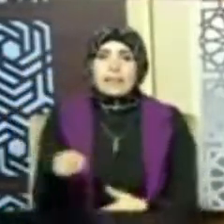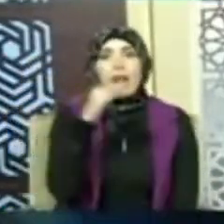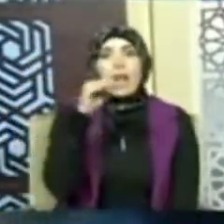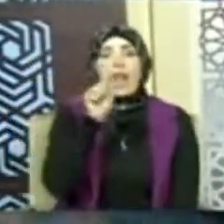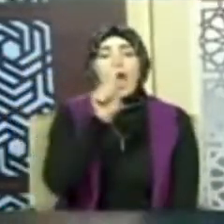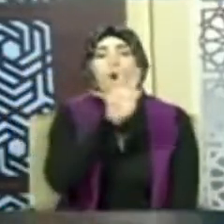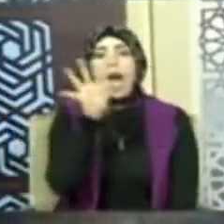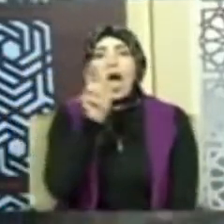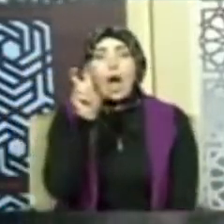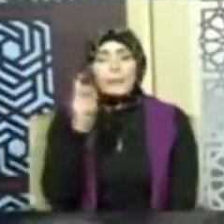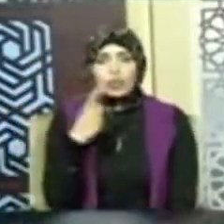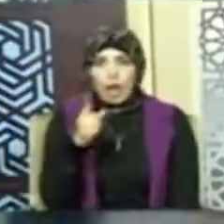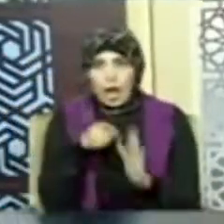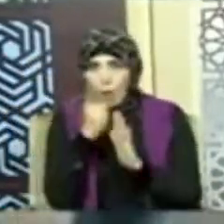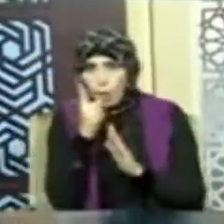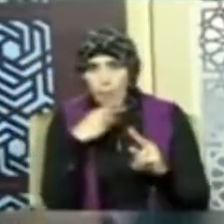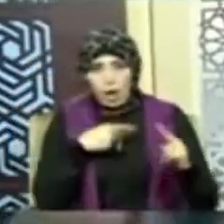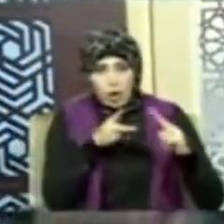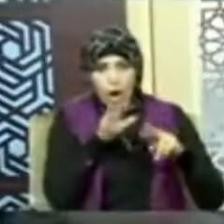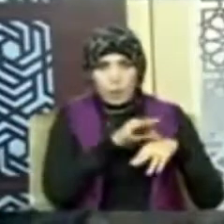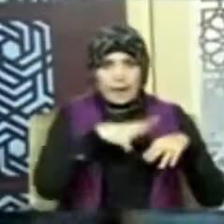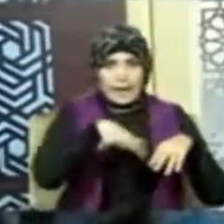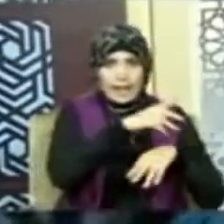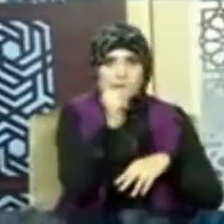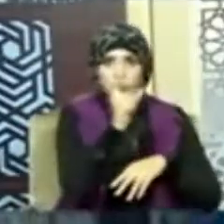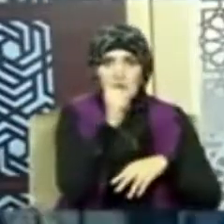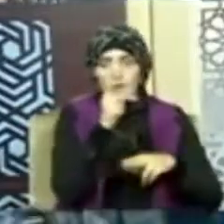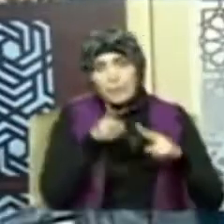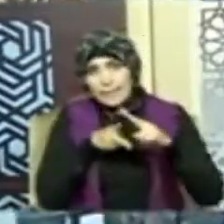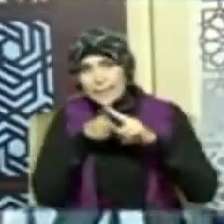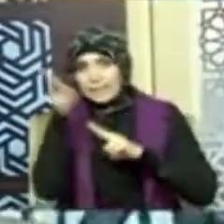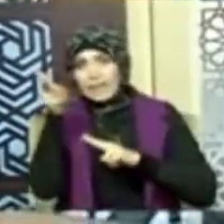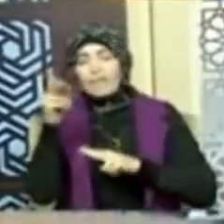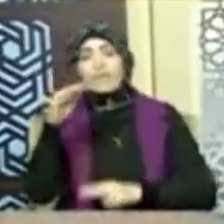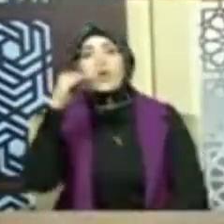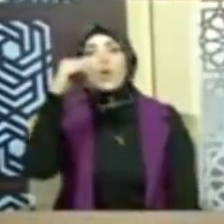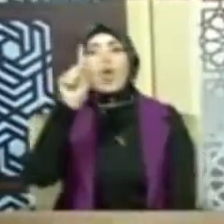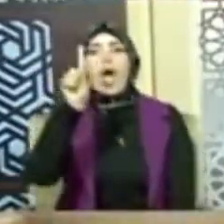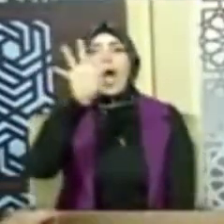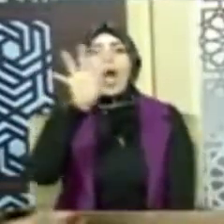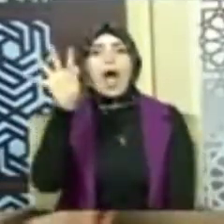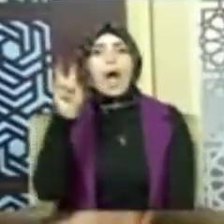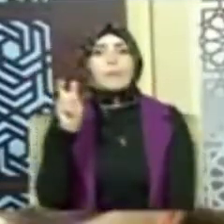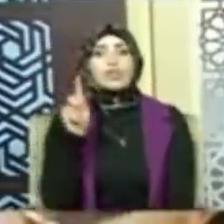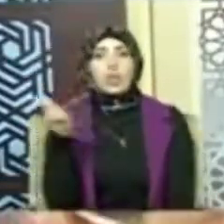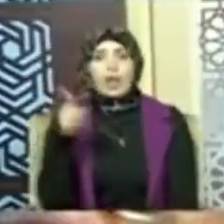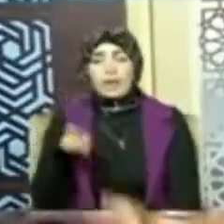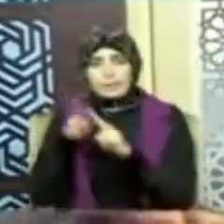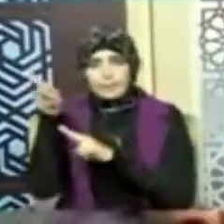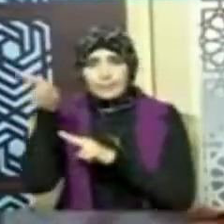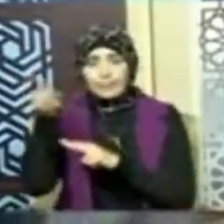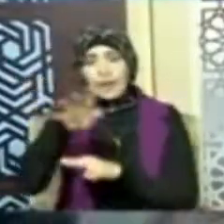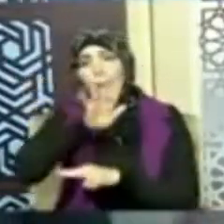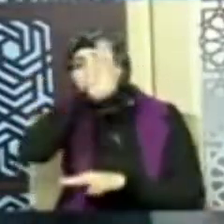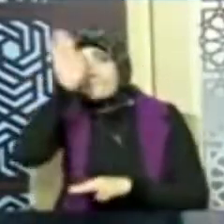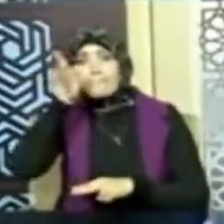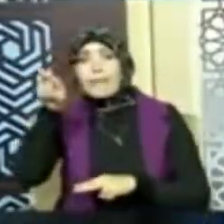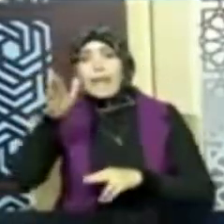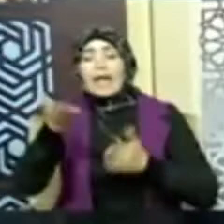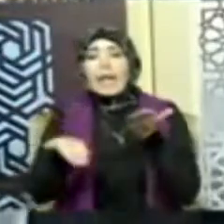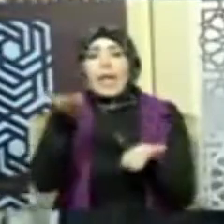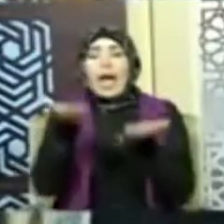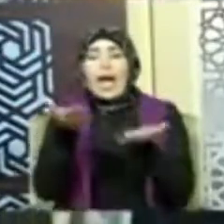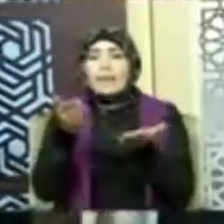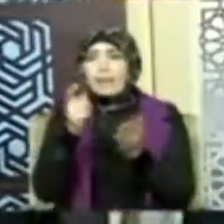بلداً مسلماً نزك حتى يقول لهم، وإنما قال إن بها ملكاً عادلاً لا يظلم عنده أحد، كانت